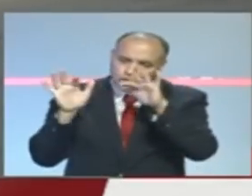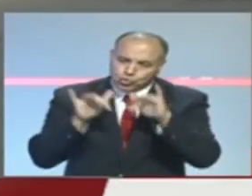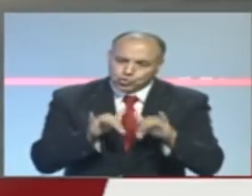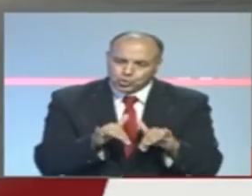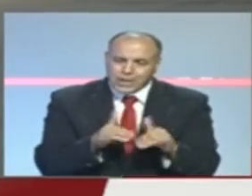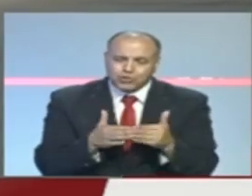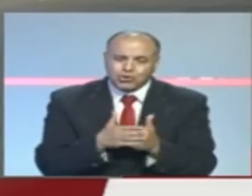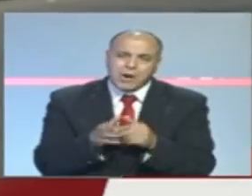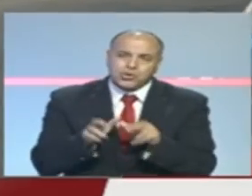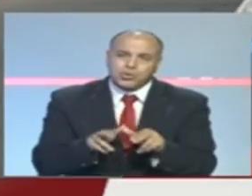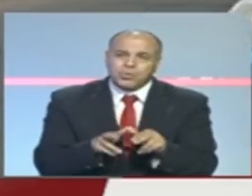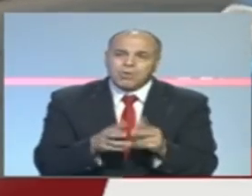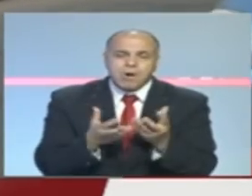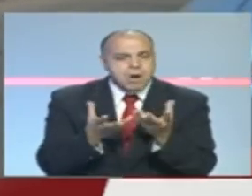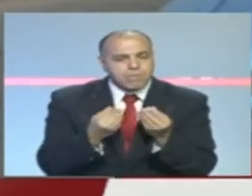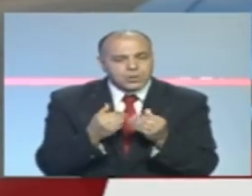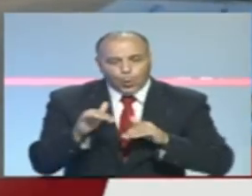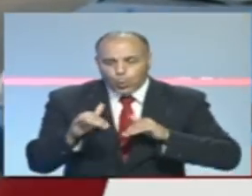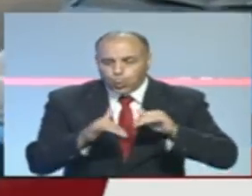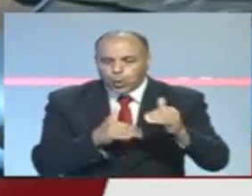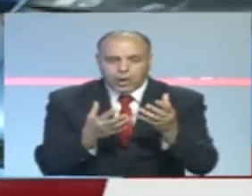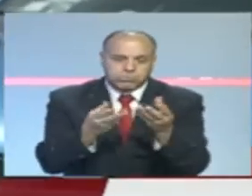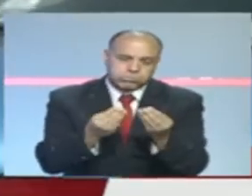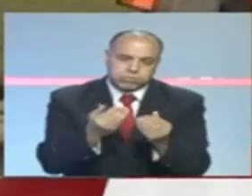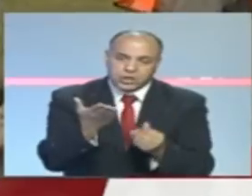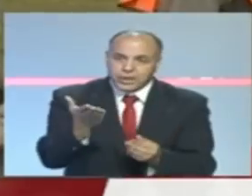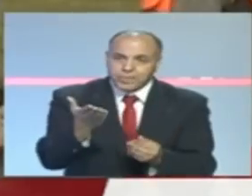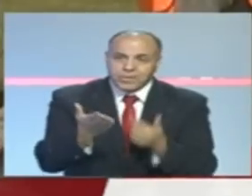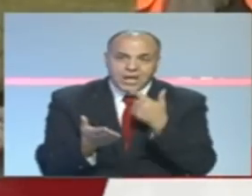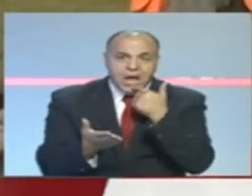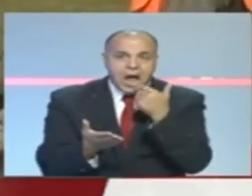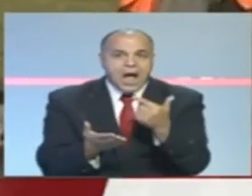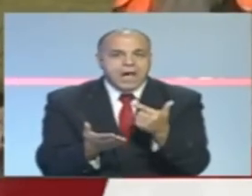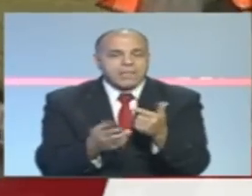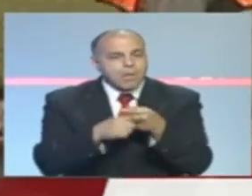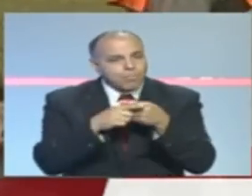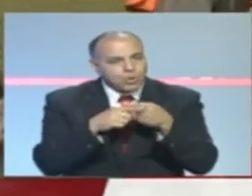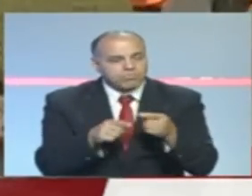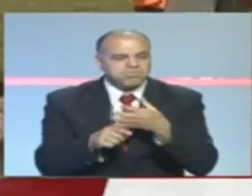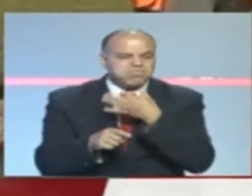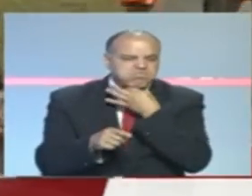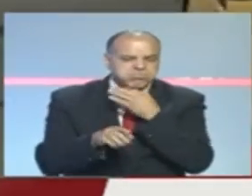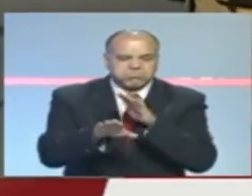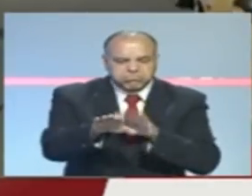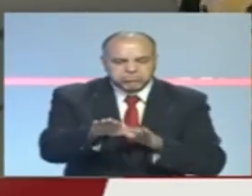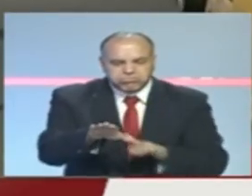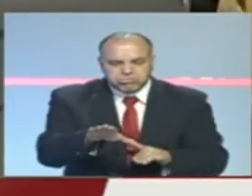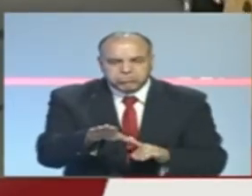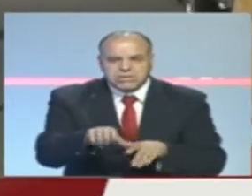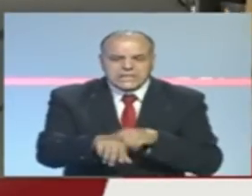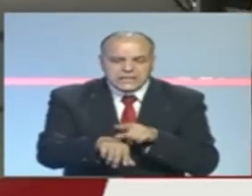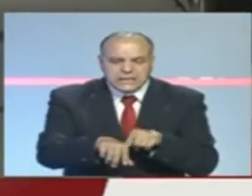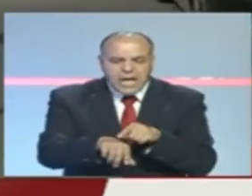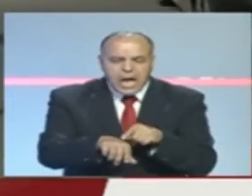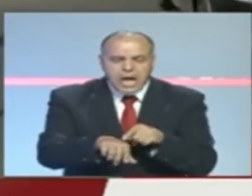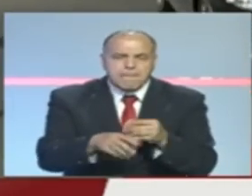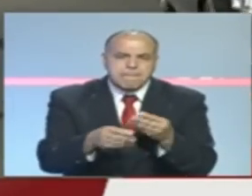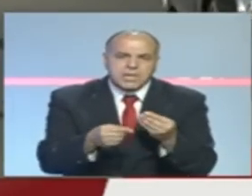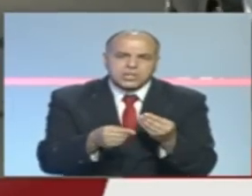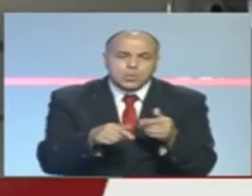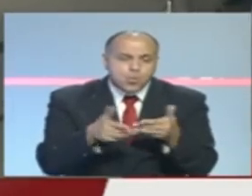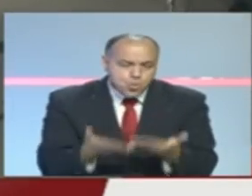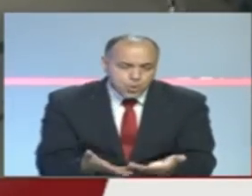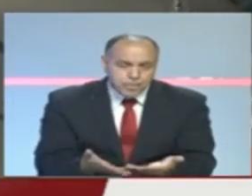الجهات تكثفت حركه المرور بها وبدت مختلقه ومعطله على مدى ساعات عديده من